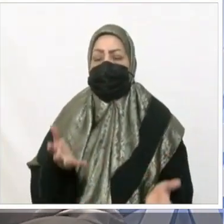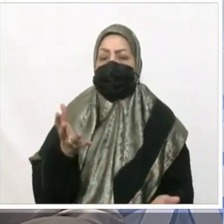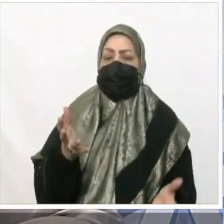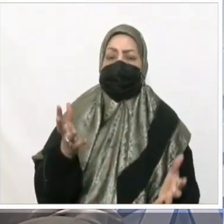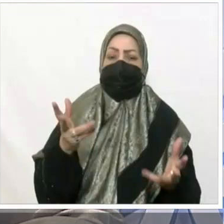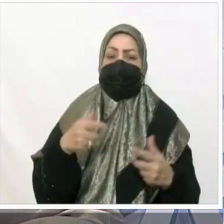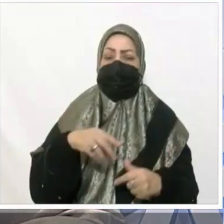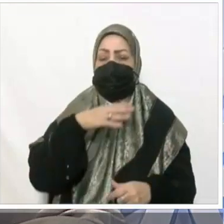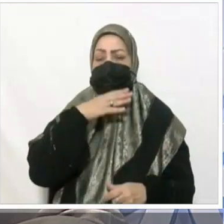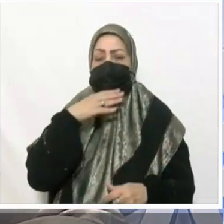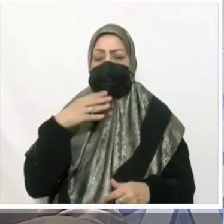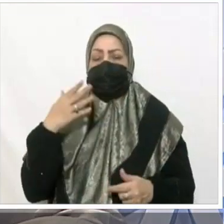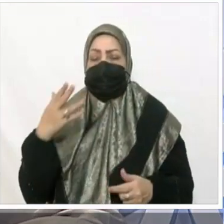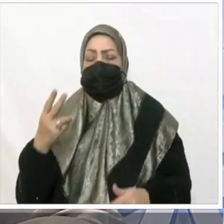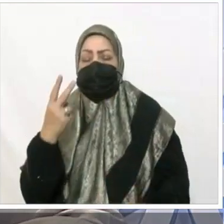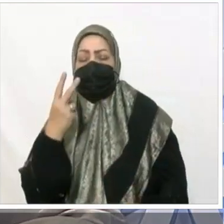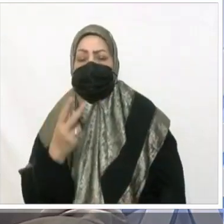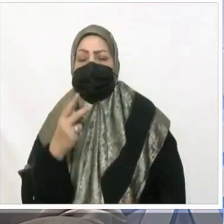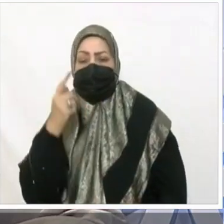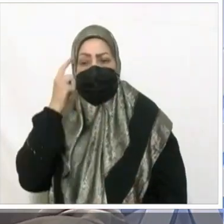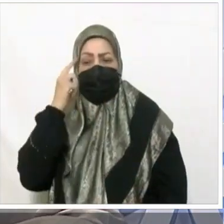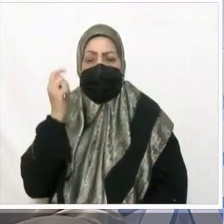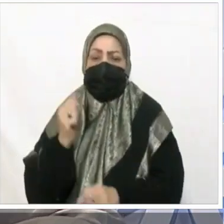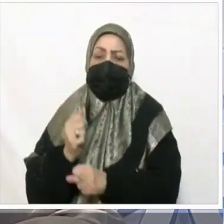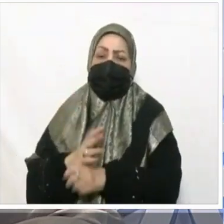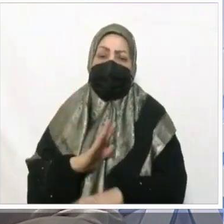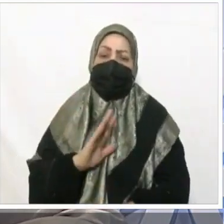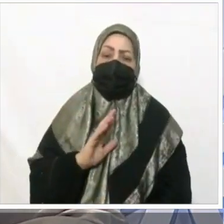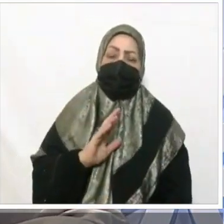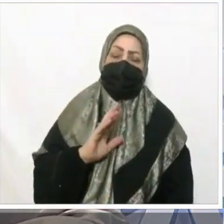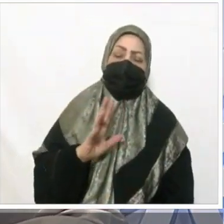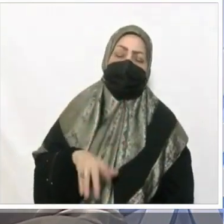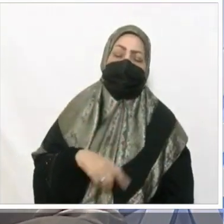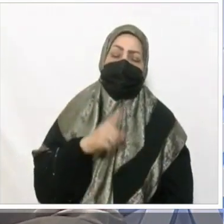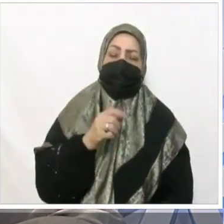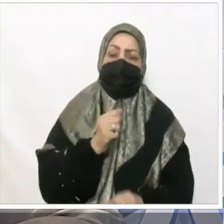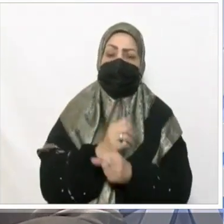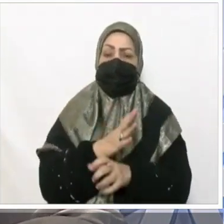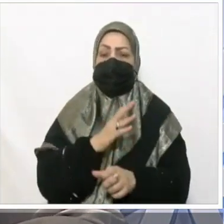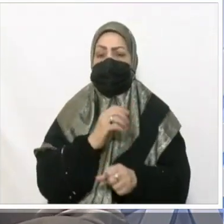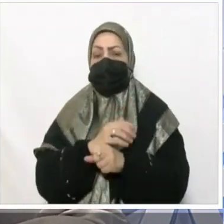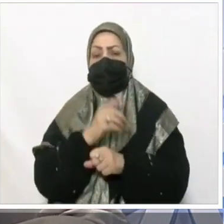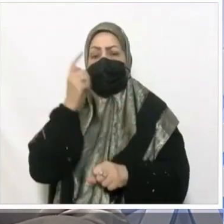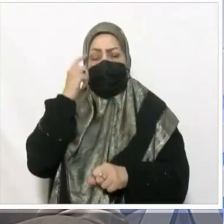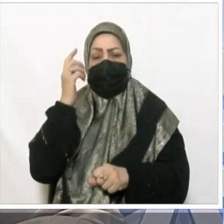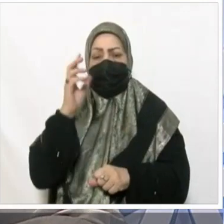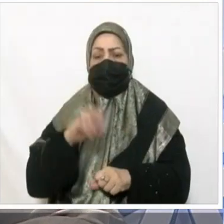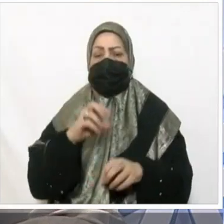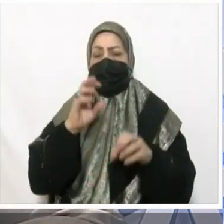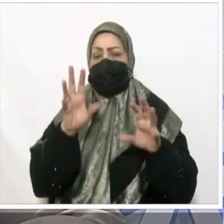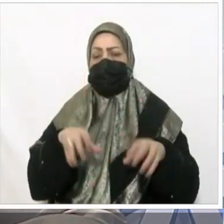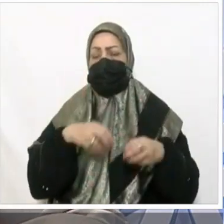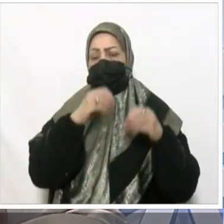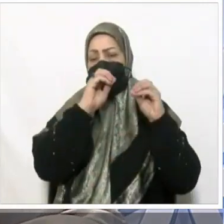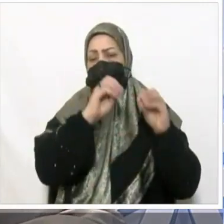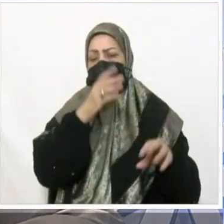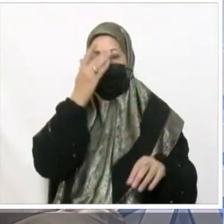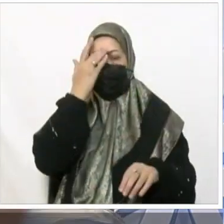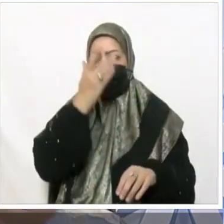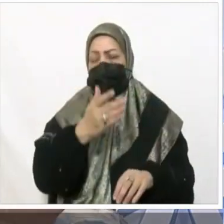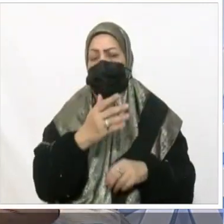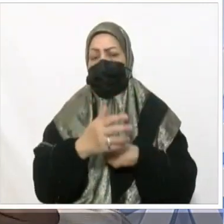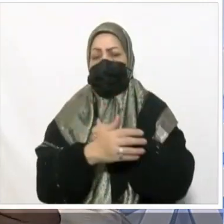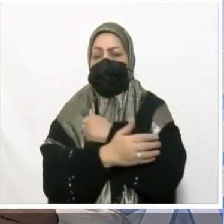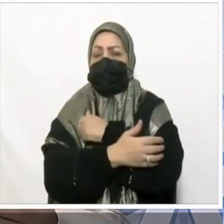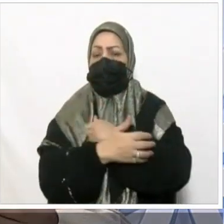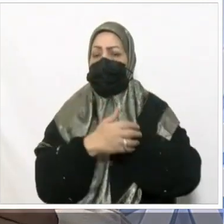أن يتصرف، له أن يتصدق، له أن يهب، له أن يحبس، له أن يوصي، والوصية تنفذ